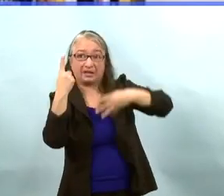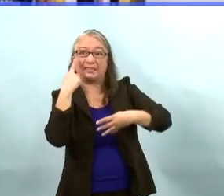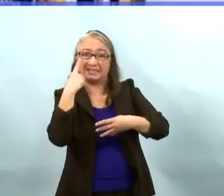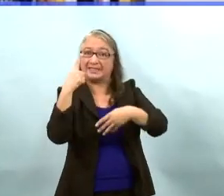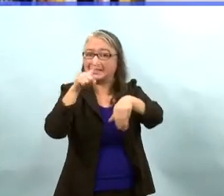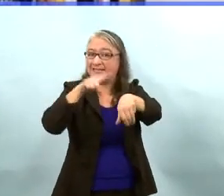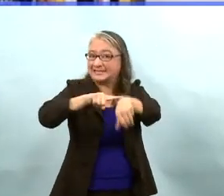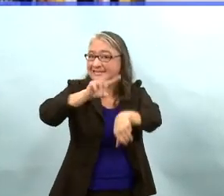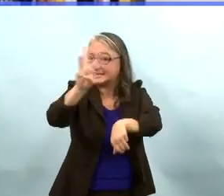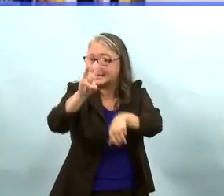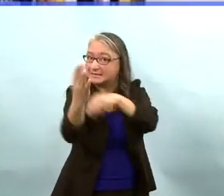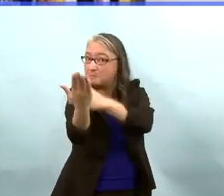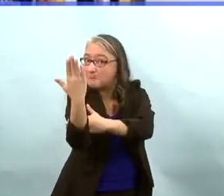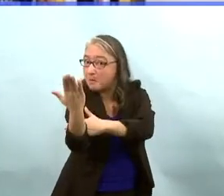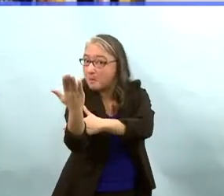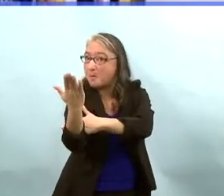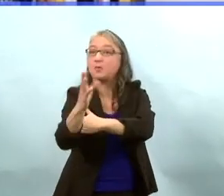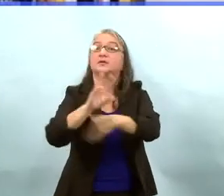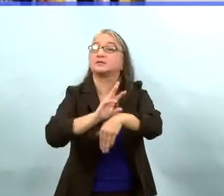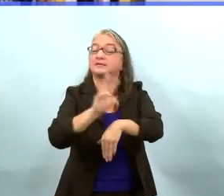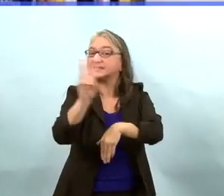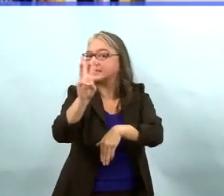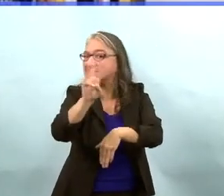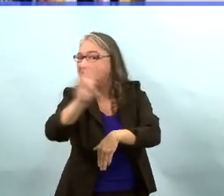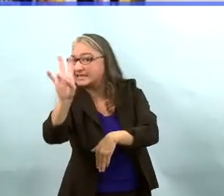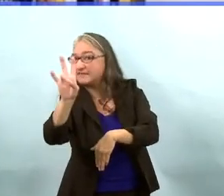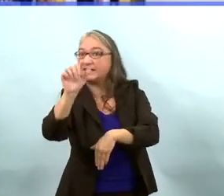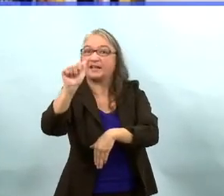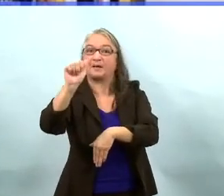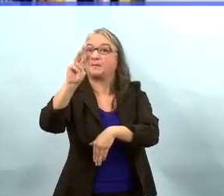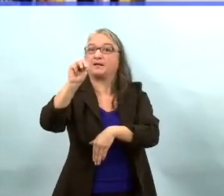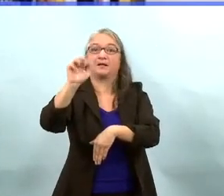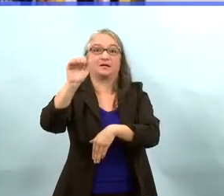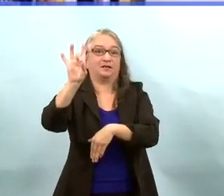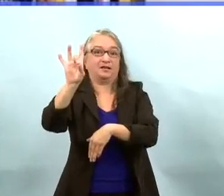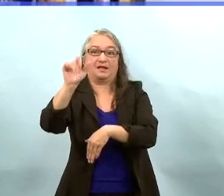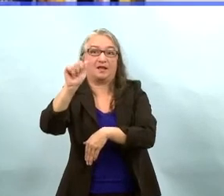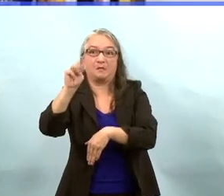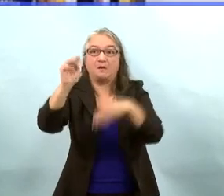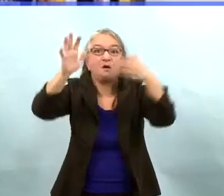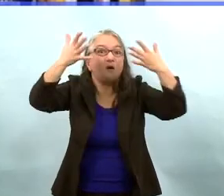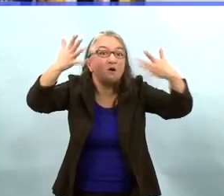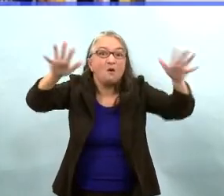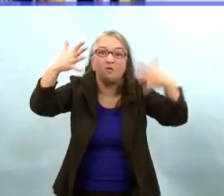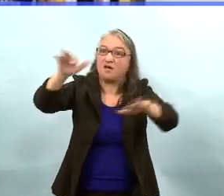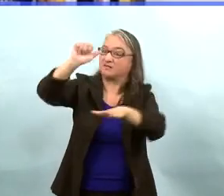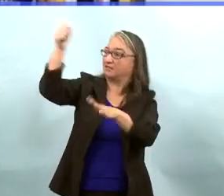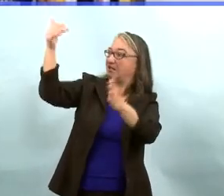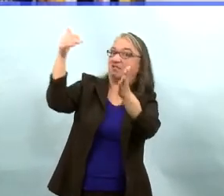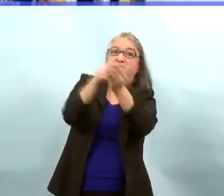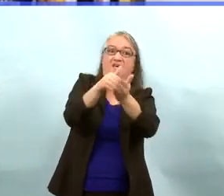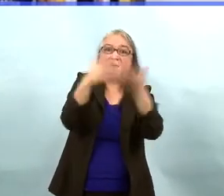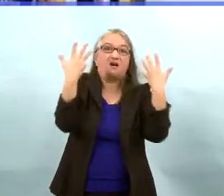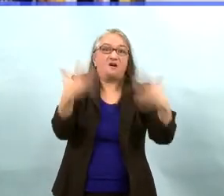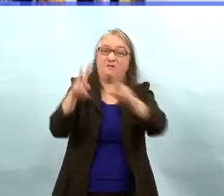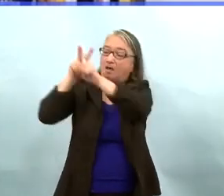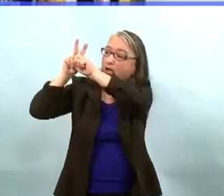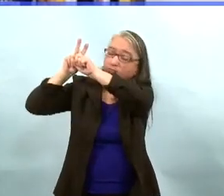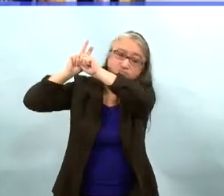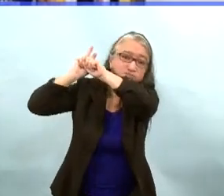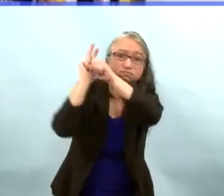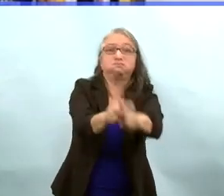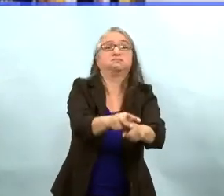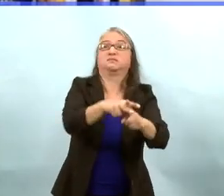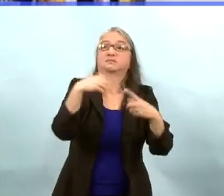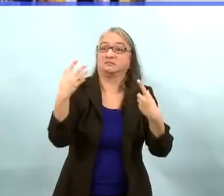matin, on avait déjà eu 8 000 rendez-vous. Et à 13 h cet après-midi, le dernier chiffre que j'avais, c'était